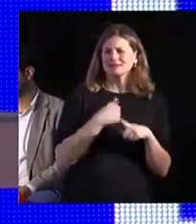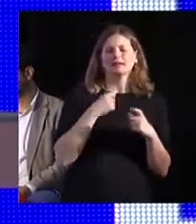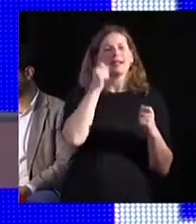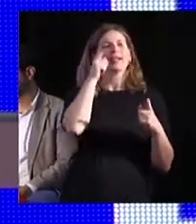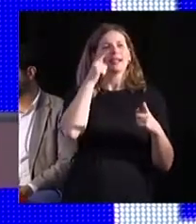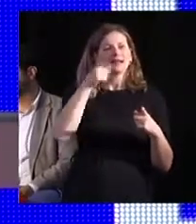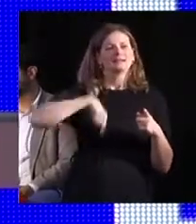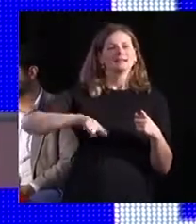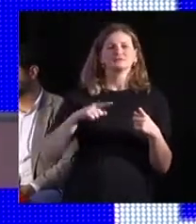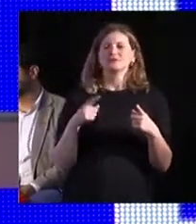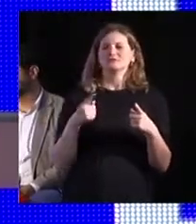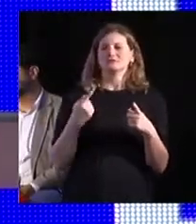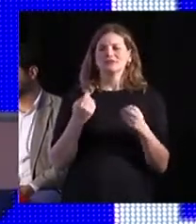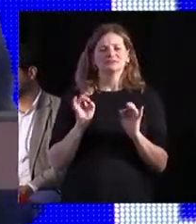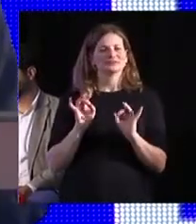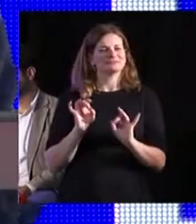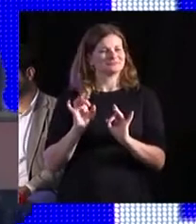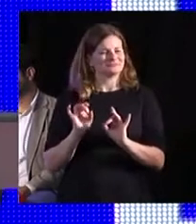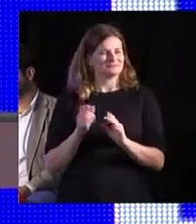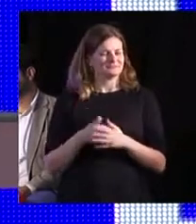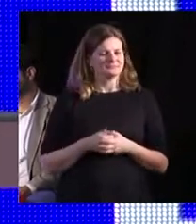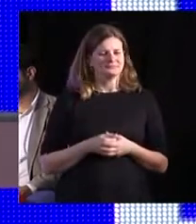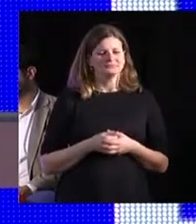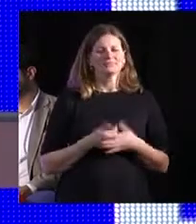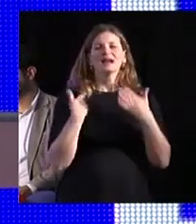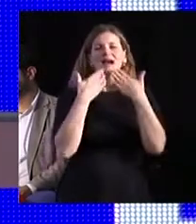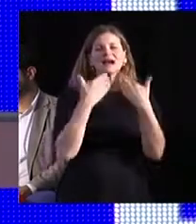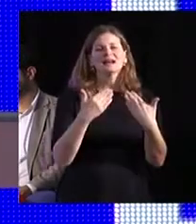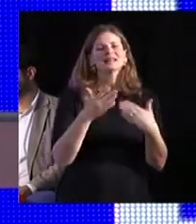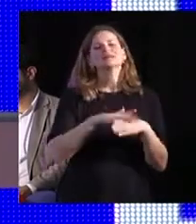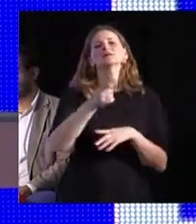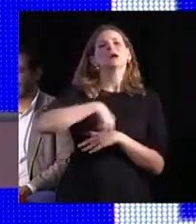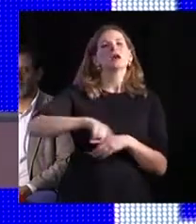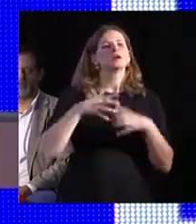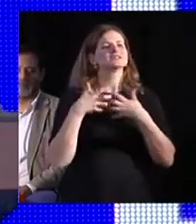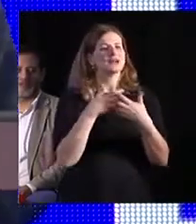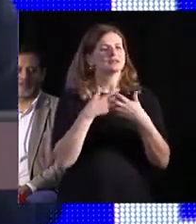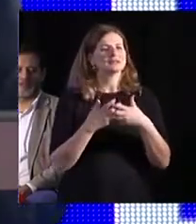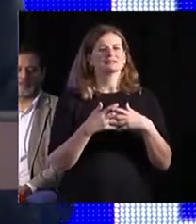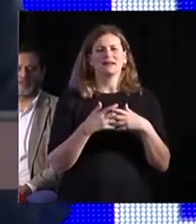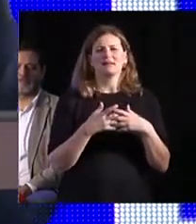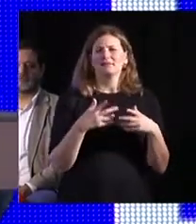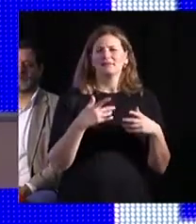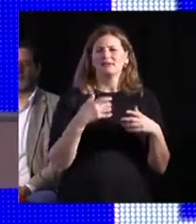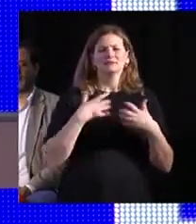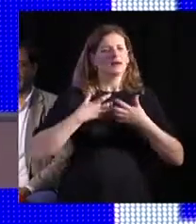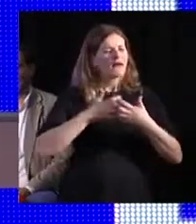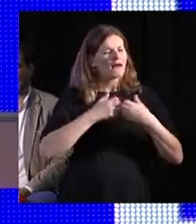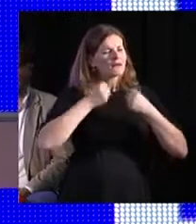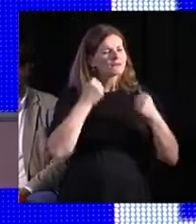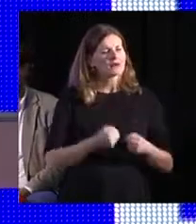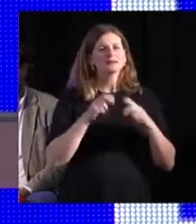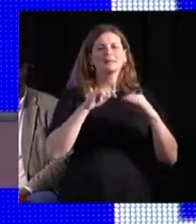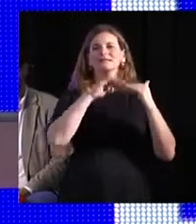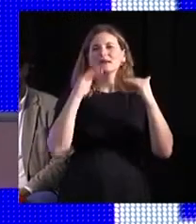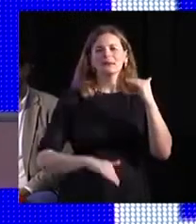nostres privilegis i ens permet combatre'ls. Gràcies per la vostra lluita infatigable perquè la desigualtat